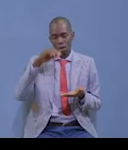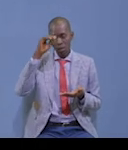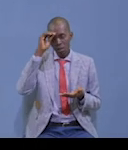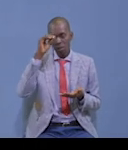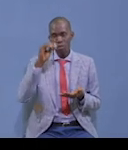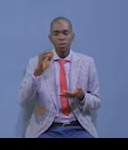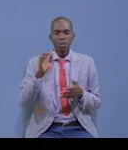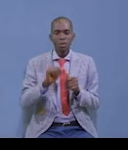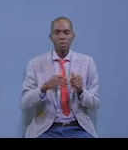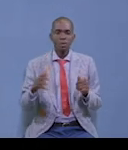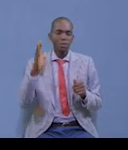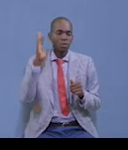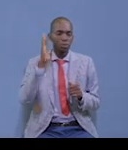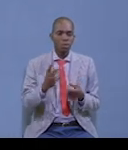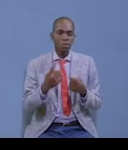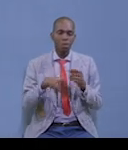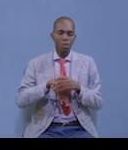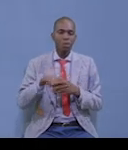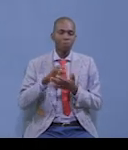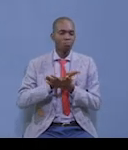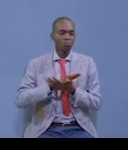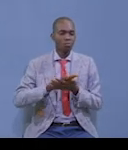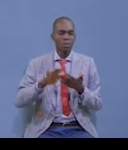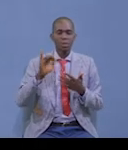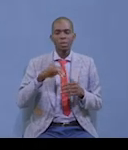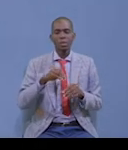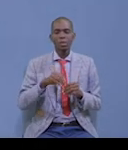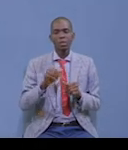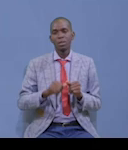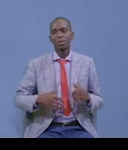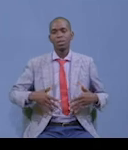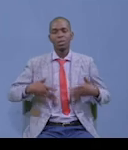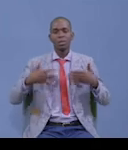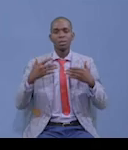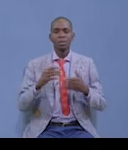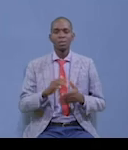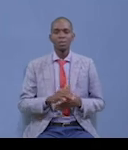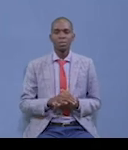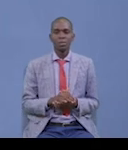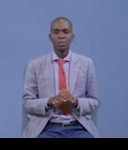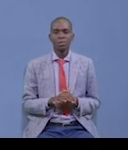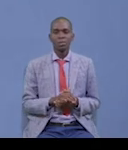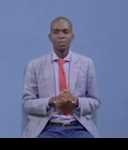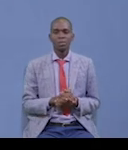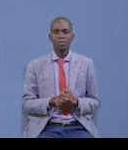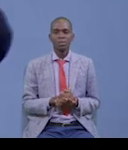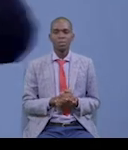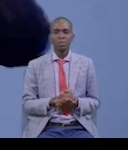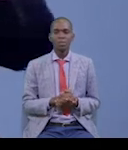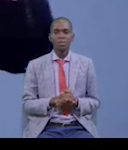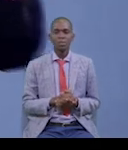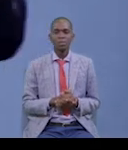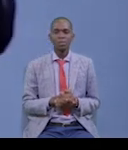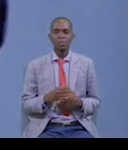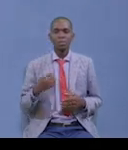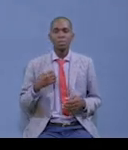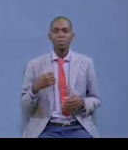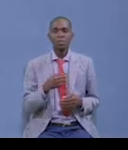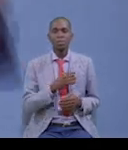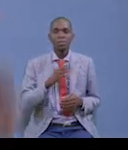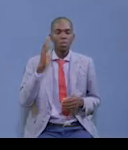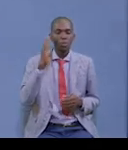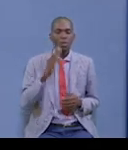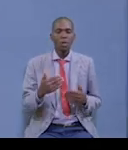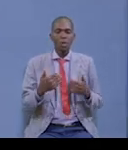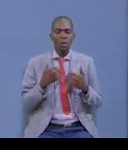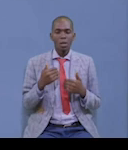in every life. Parasambandhamaina daiva aashirvada phalalu spashtanga prati jeevithamlo kavalani aashisthunnan. We are going to have a